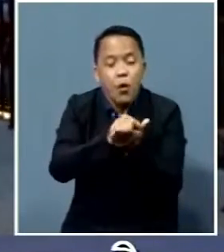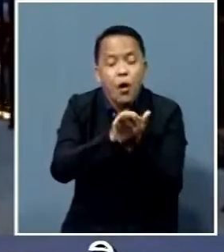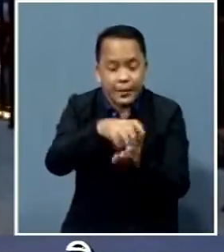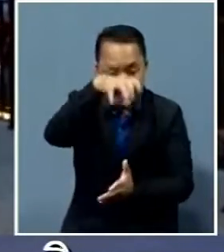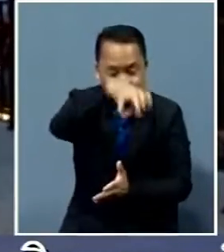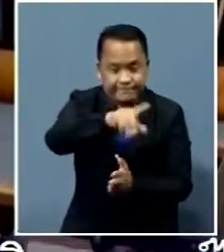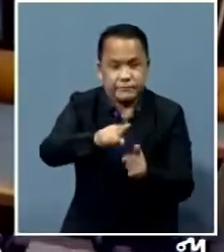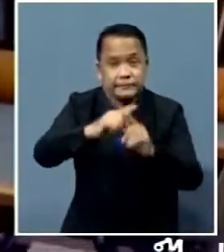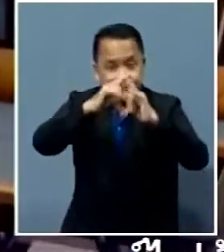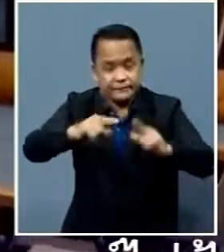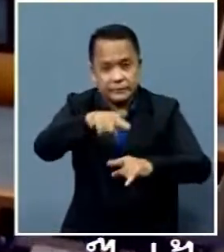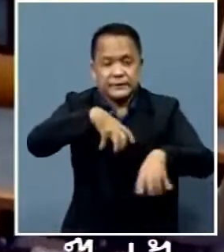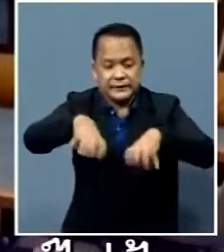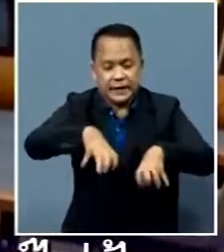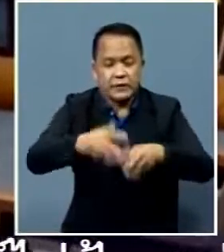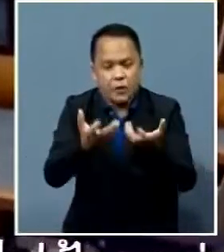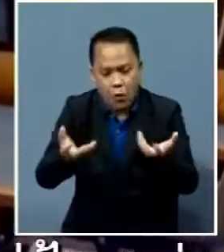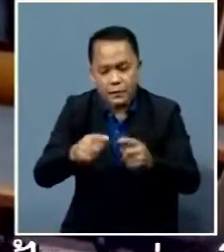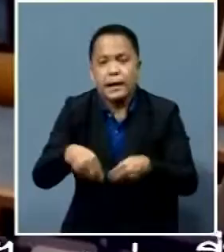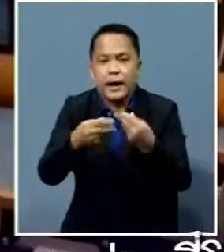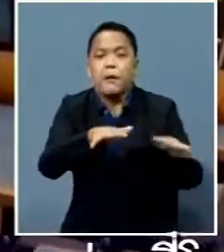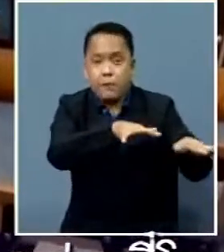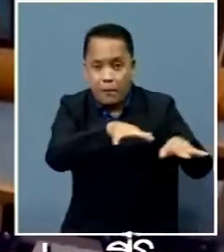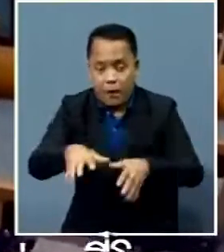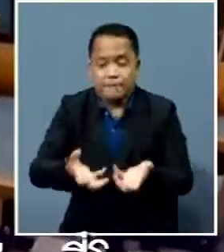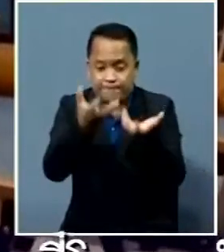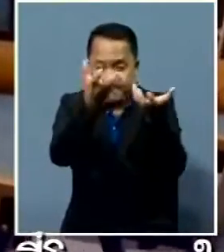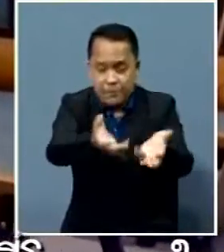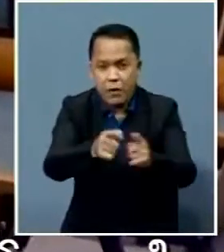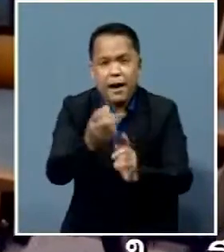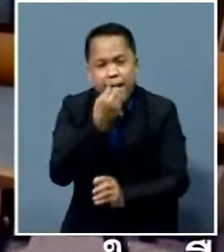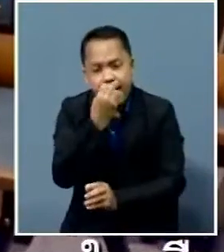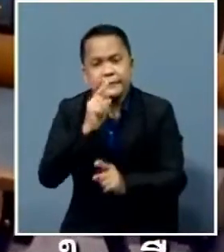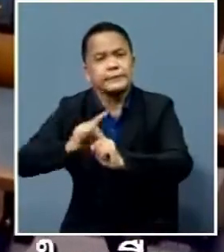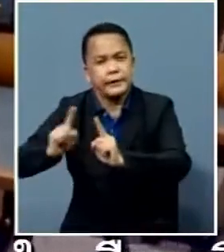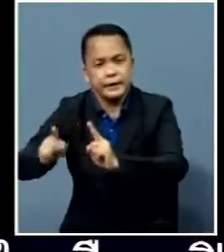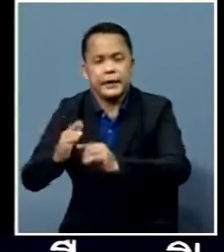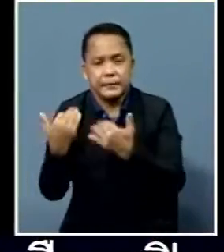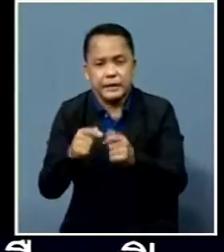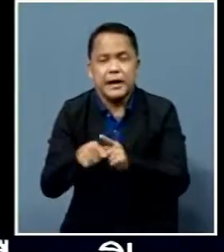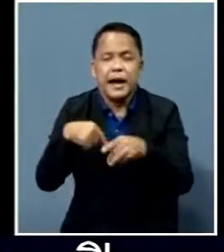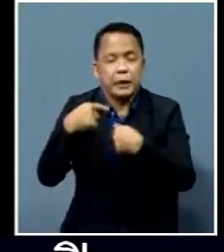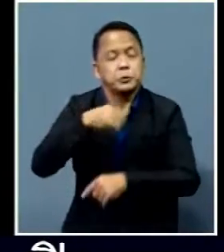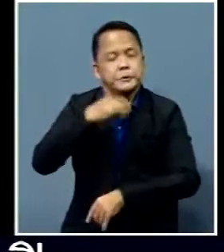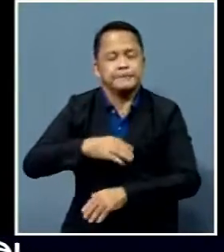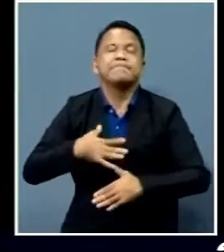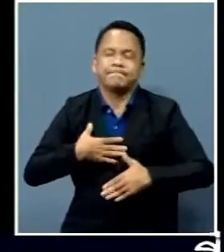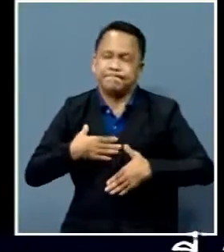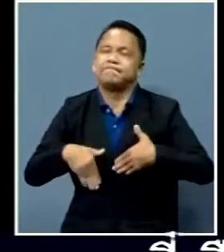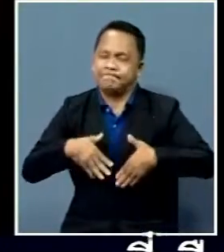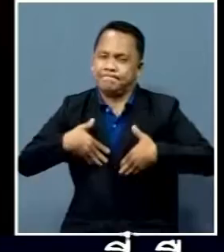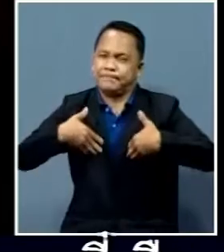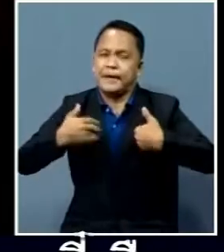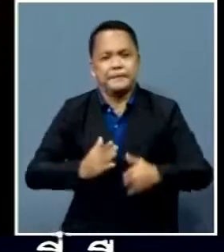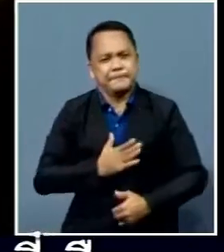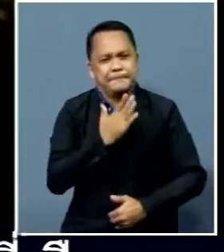ที่ดูแลสถานที่ตั้งแคมป์จะจัดเตรียมสิ่งอำนวยความสะดวกต่างๆให้รวมถึงอาหารการกินมันทำให้เขารู้สึกผ่อนคลาย